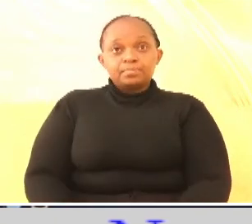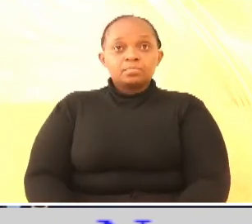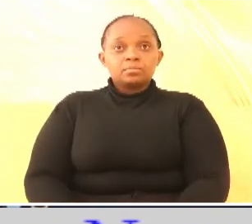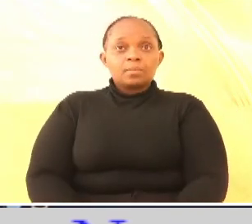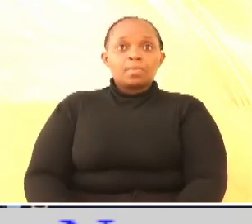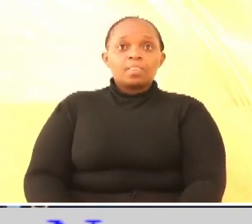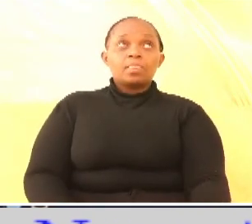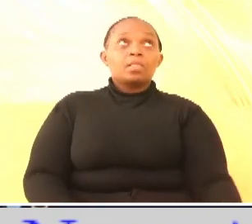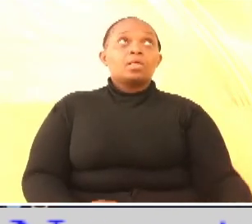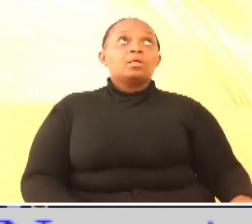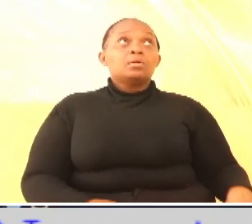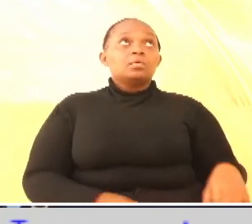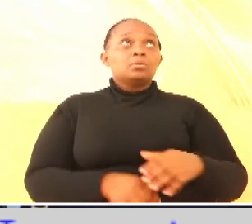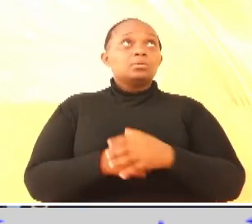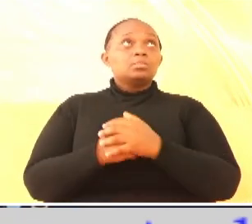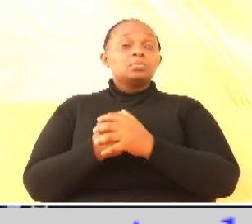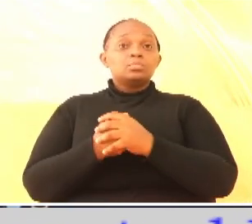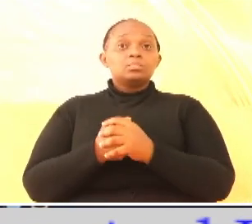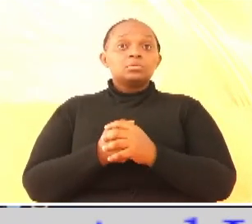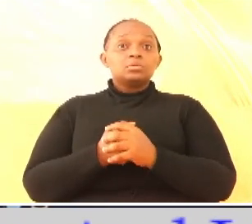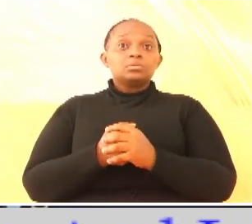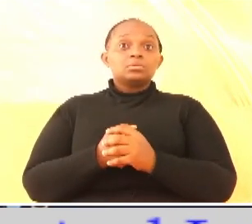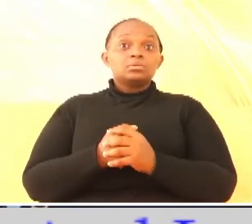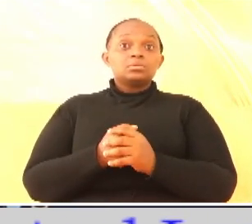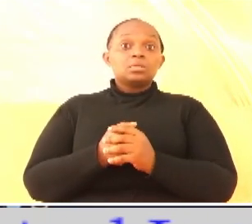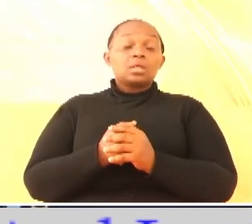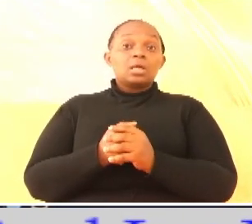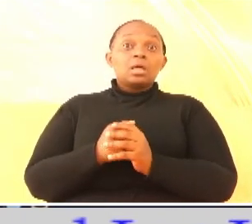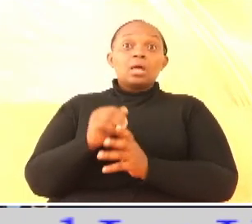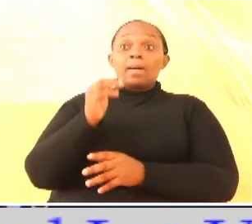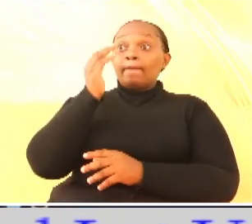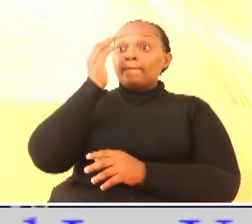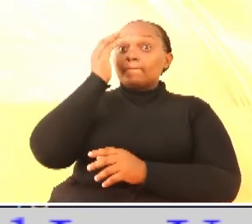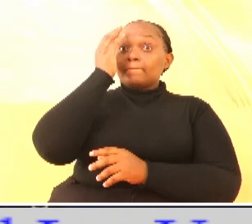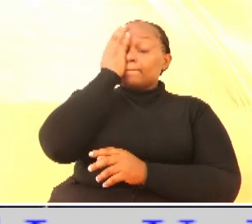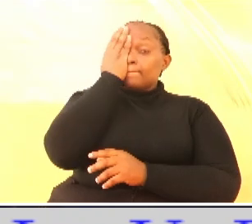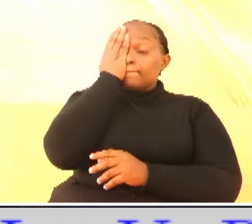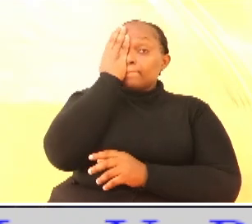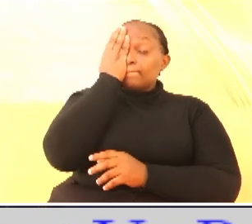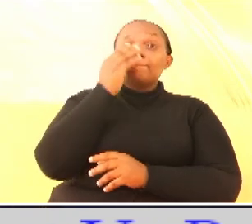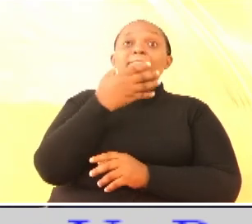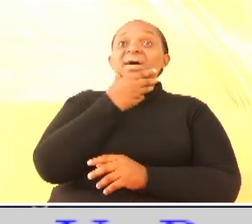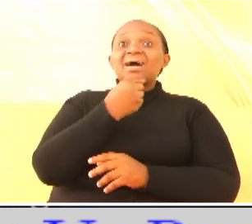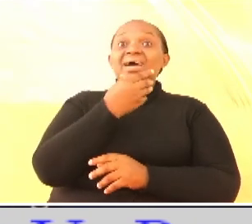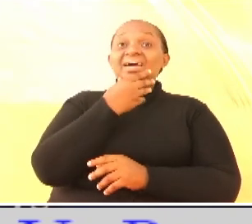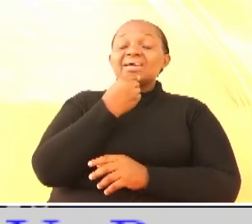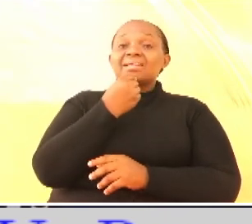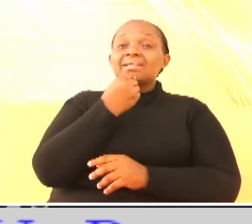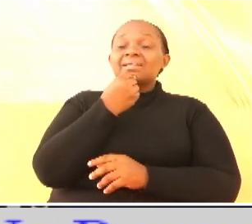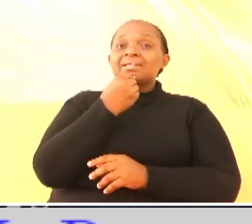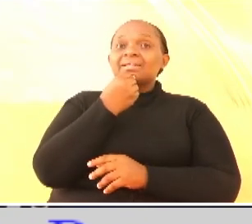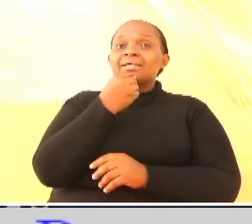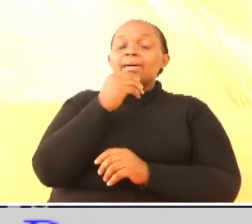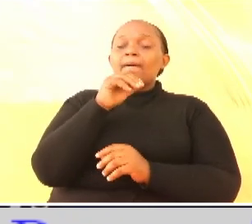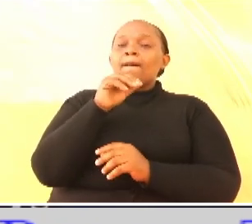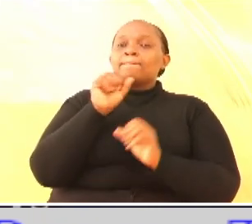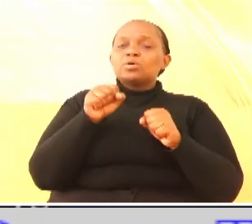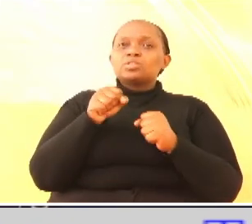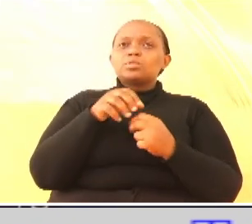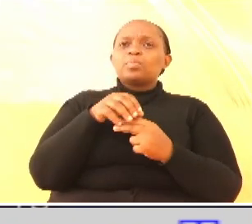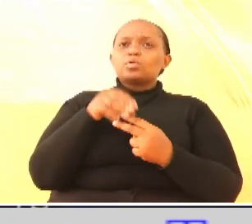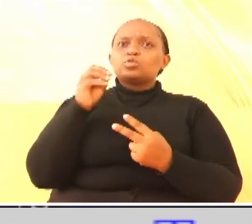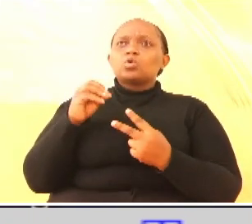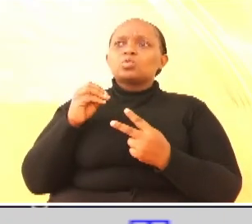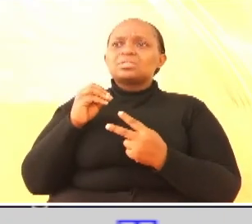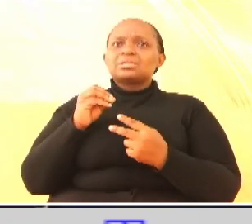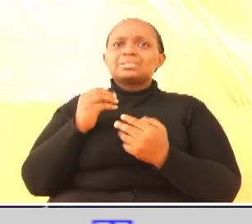Afadhali Myahudi angekaa pamoja na kipii. Akae na kipii hapa mbele kuliko kukaa na mama. Na wamama